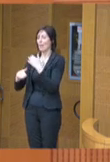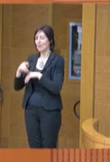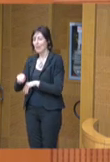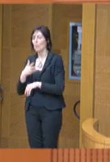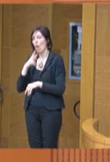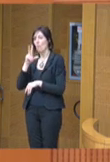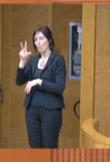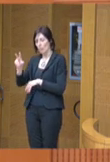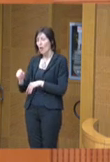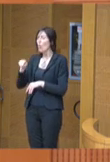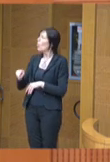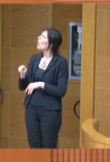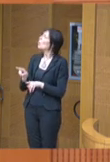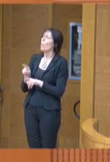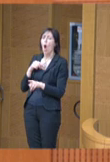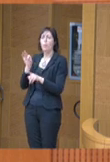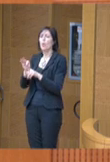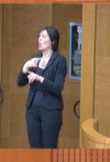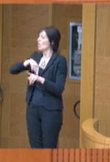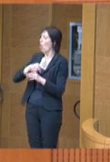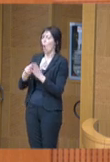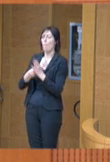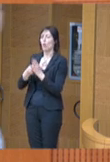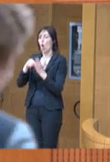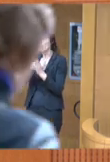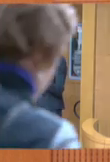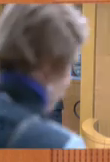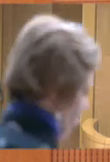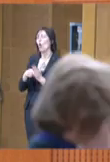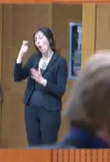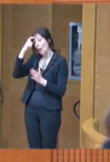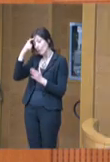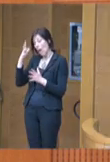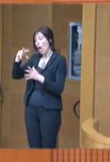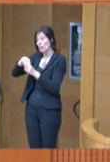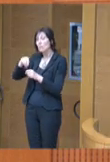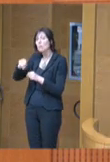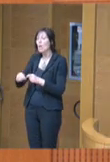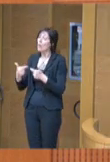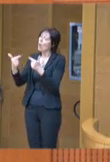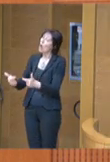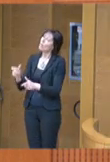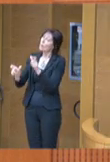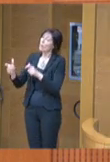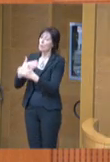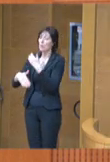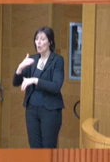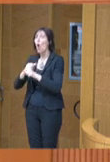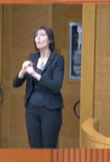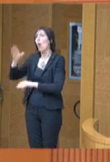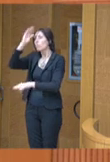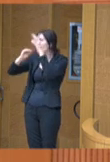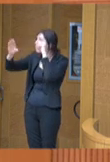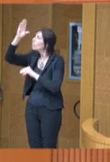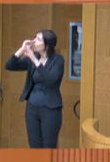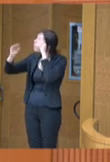disabilità, che ha rappresentato il focus del nostro progetto. Gli Stati parti offrono alle persone con disabilità la possibilità di acquisire competenze pratiche